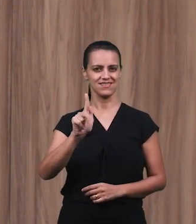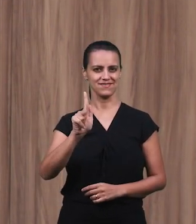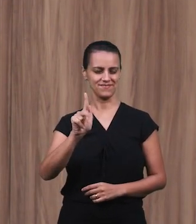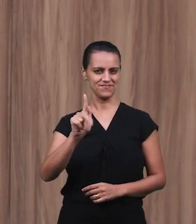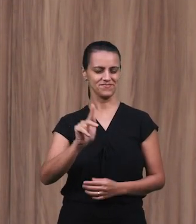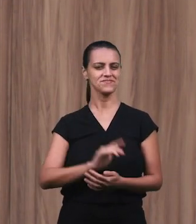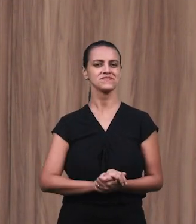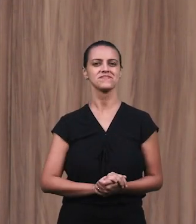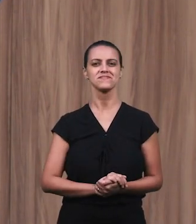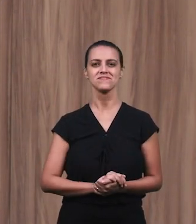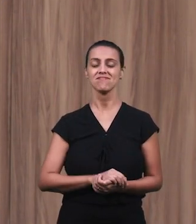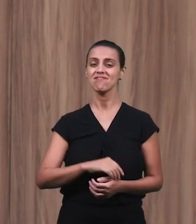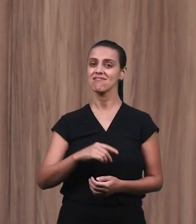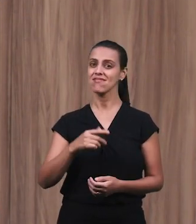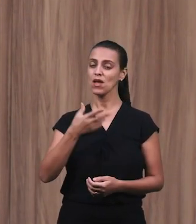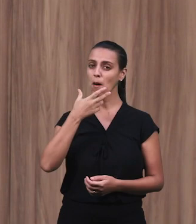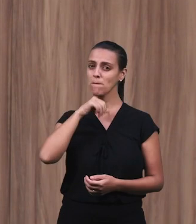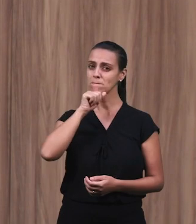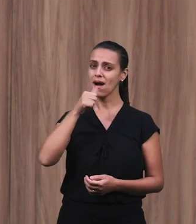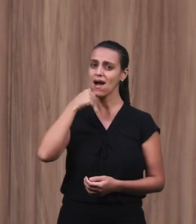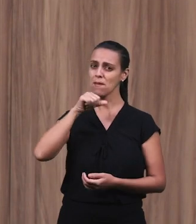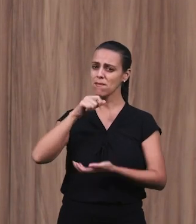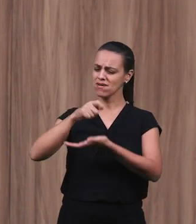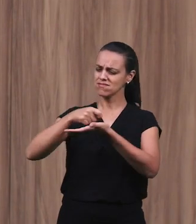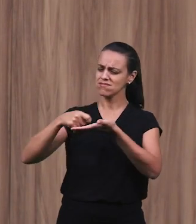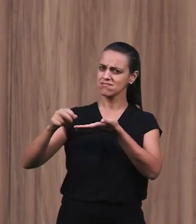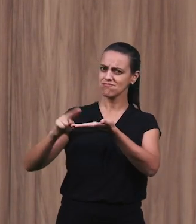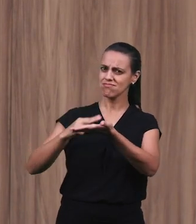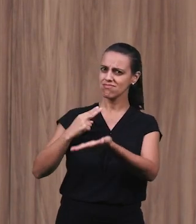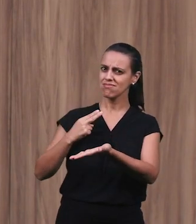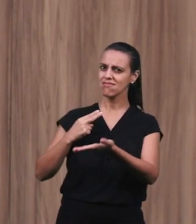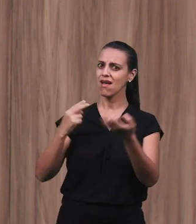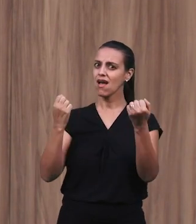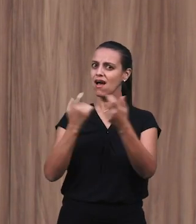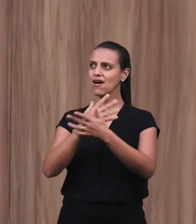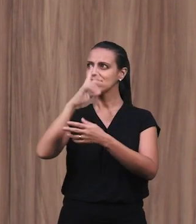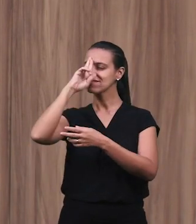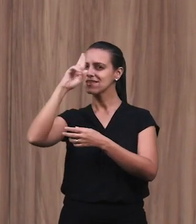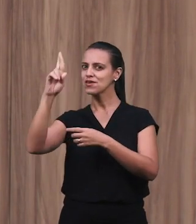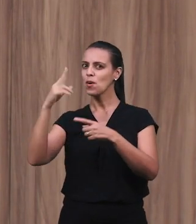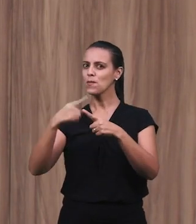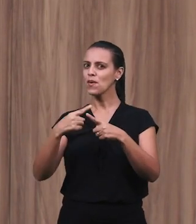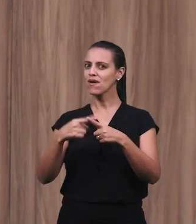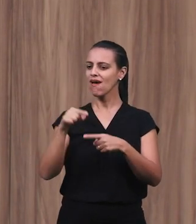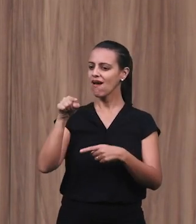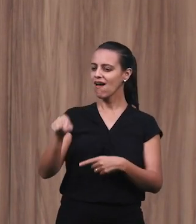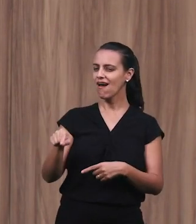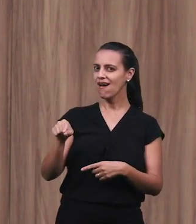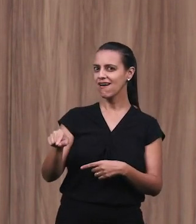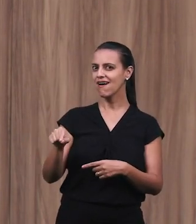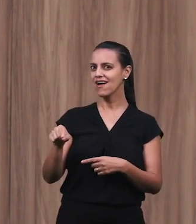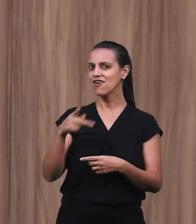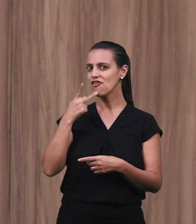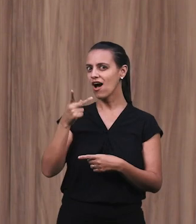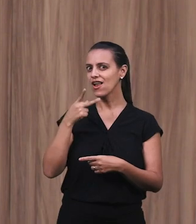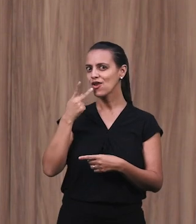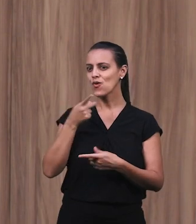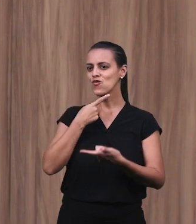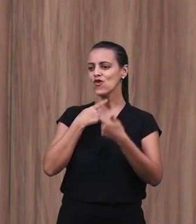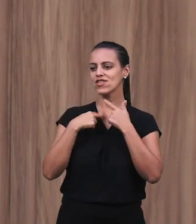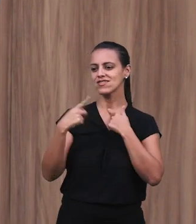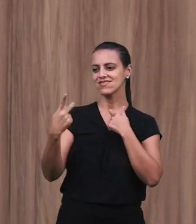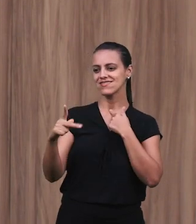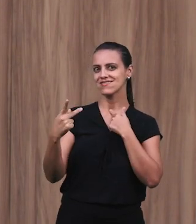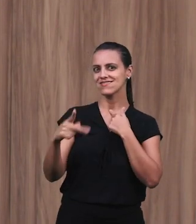Minas Gerais, au Brésil. Ses parents nous ont écrit en glorifiant le nom du Seigneur parce qu'Alicia a commenté que son plus grand désir